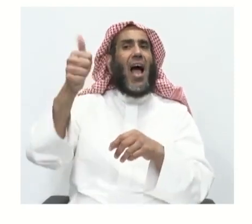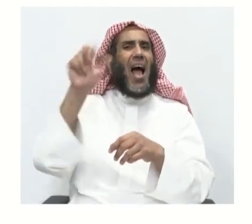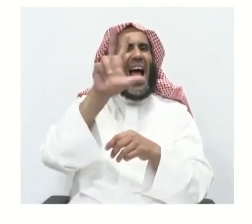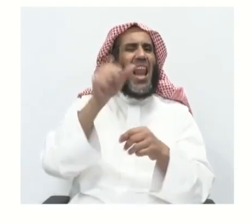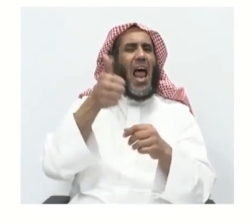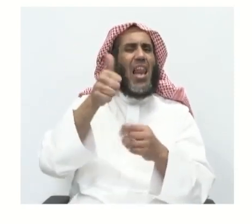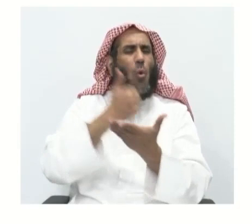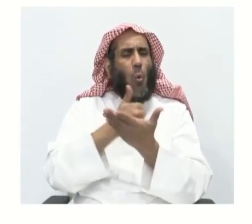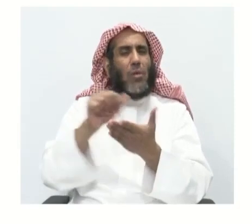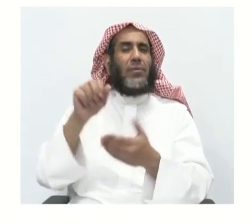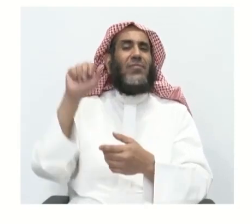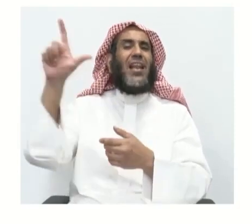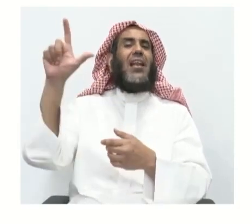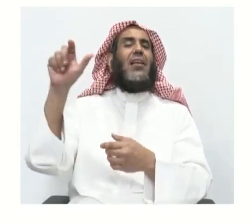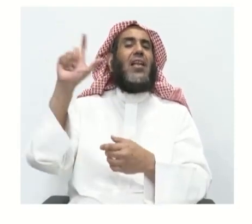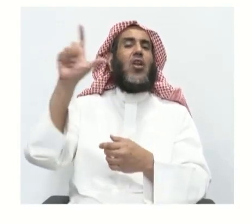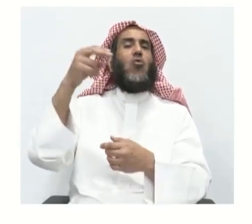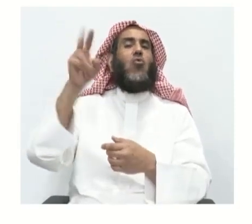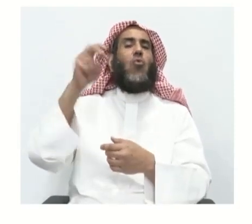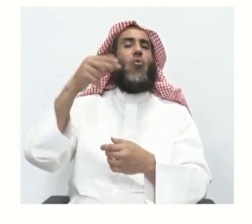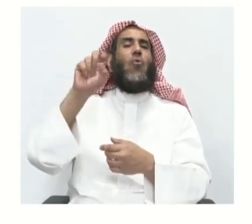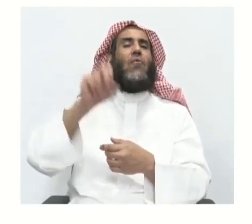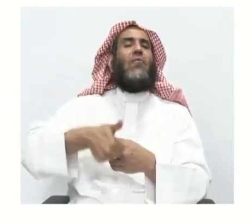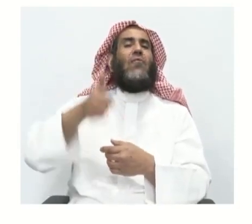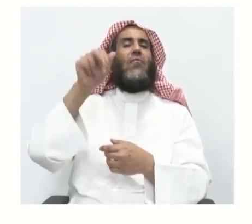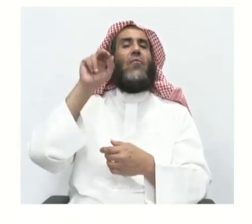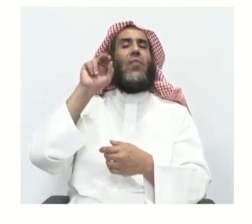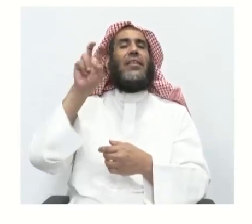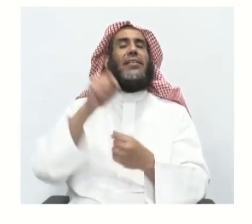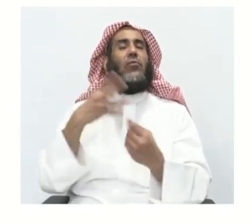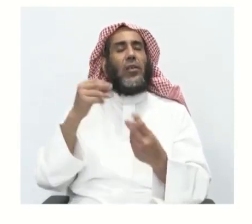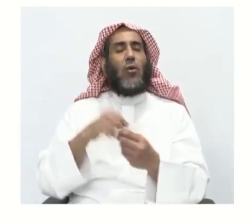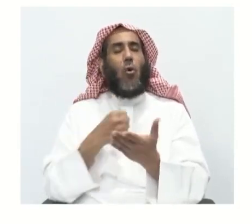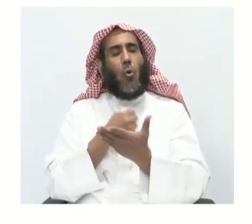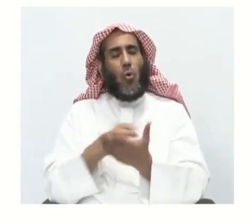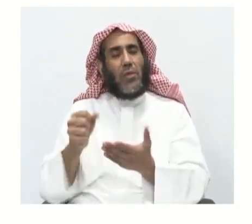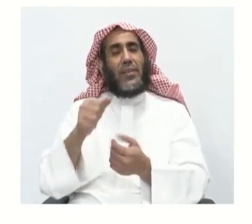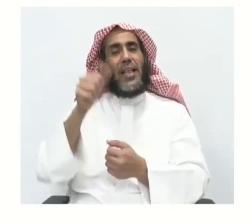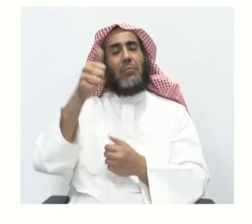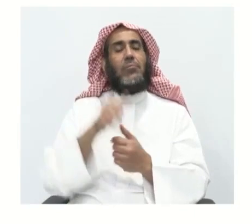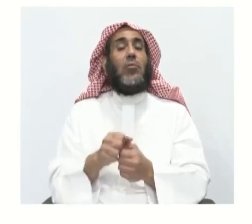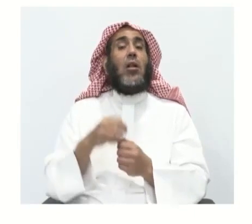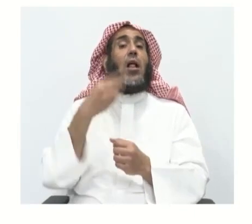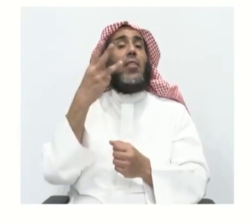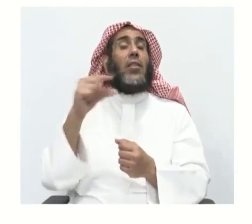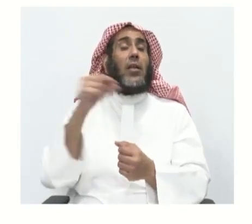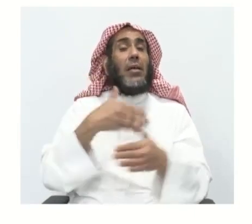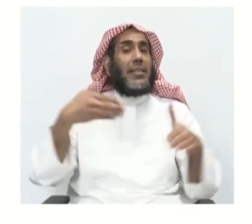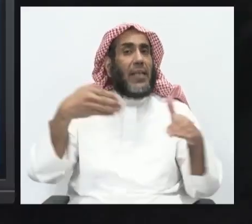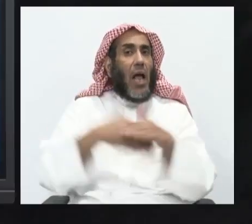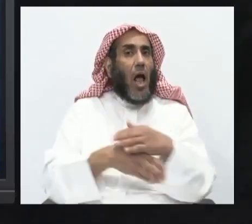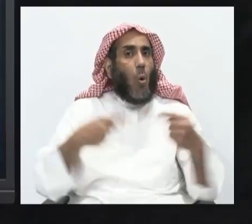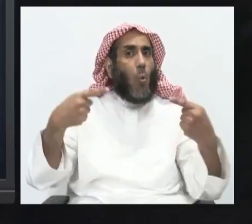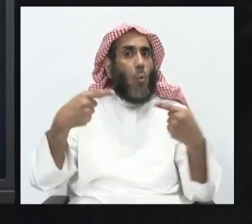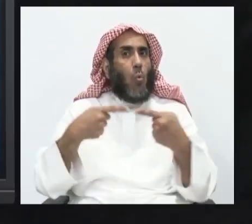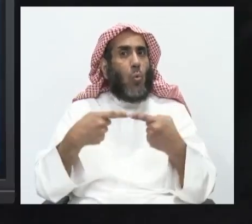همزه ال التعريف الفات ثم صارت لل عفات فهنا حذفت الهمزه ثلاث كلمات دخلها وصل